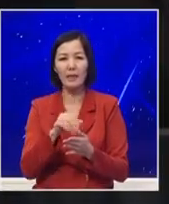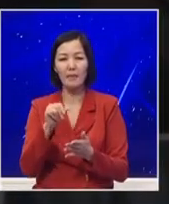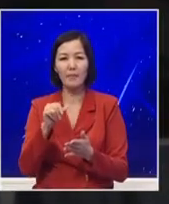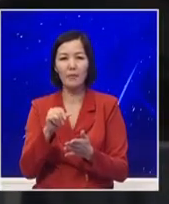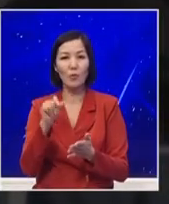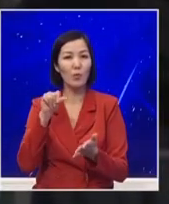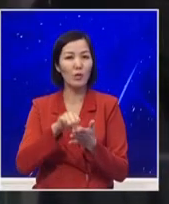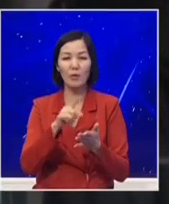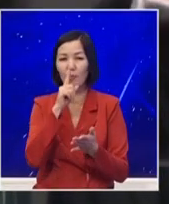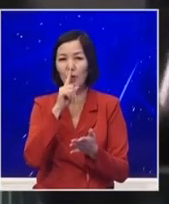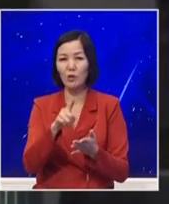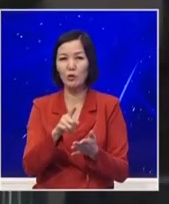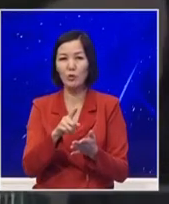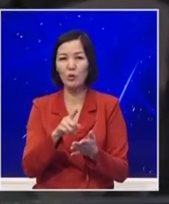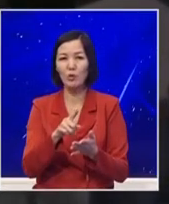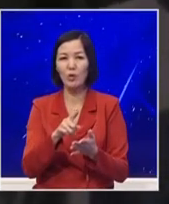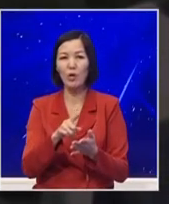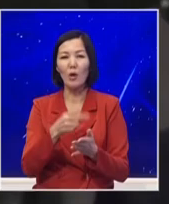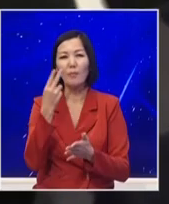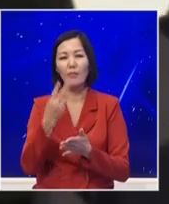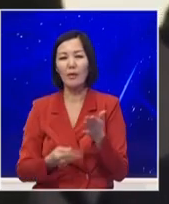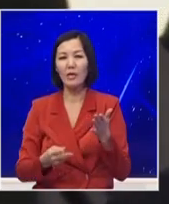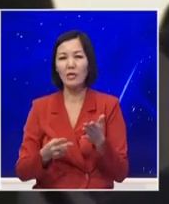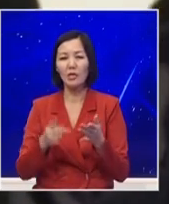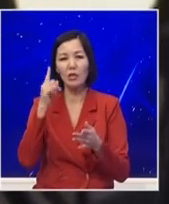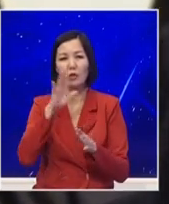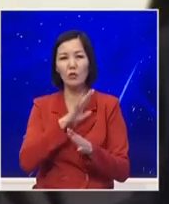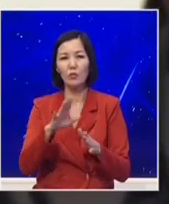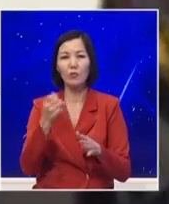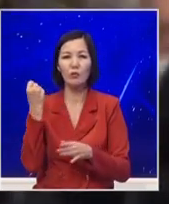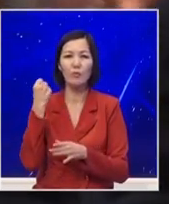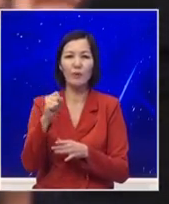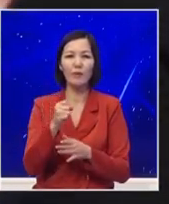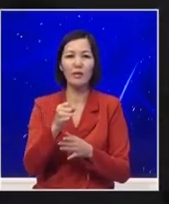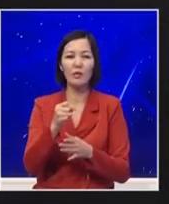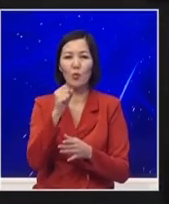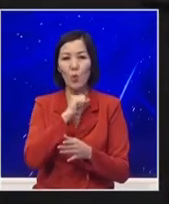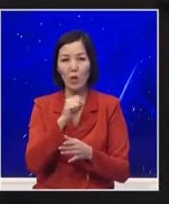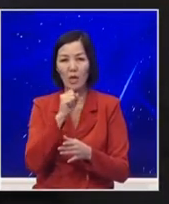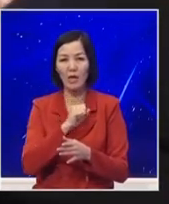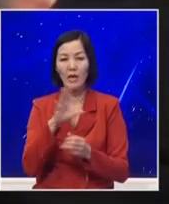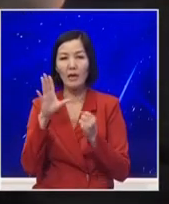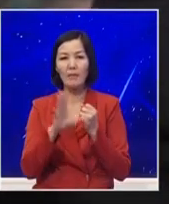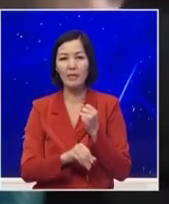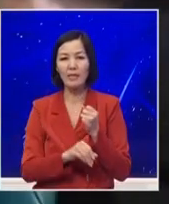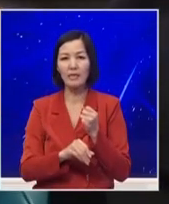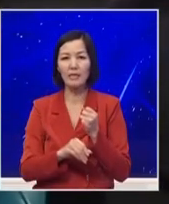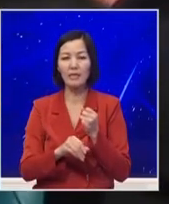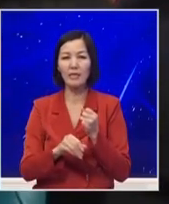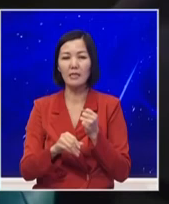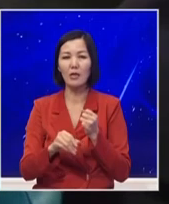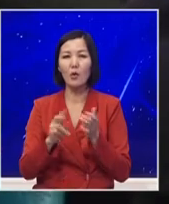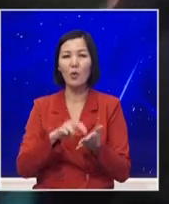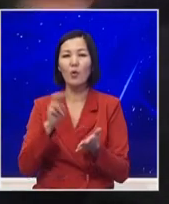преемника не пришел. Он не признает поражение на выборах, считает, что победу у него украли. В последний раз уходящий